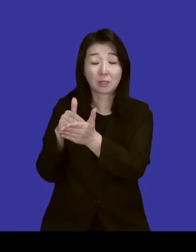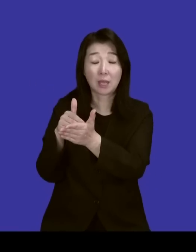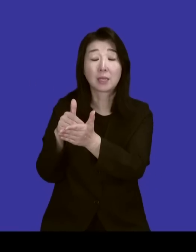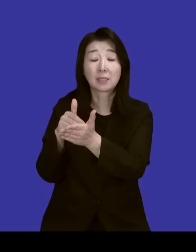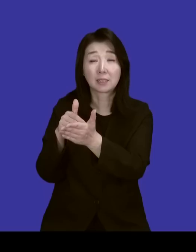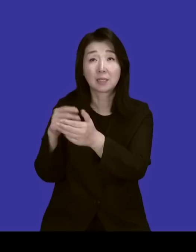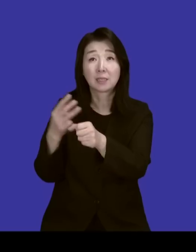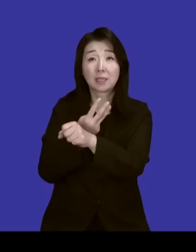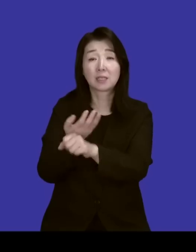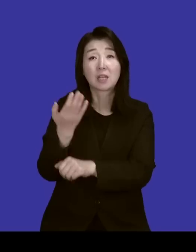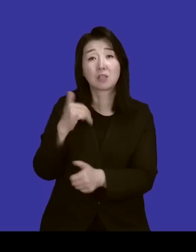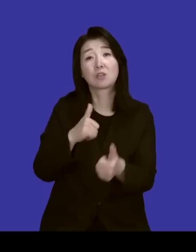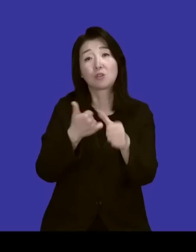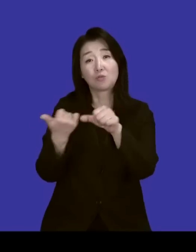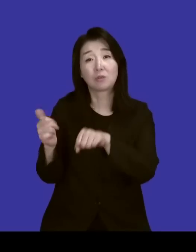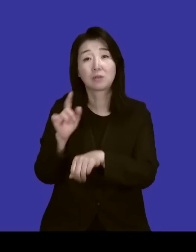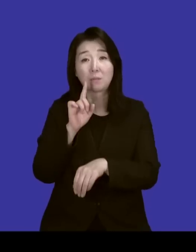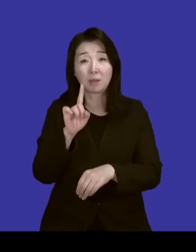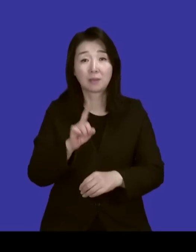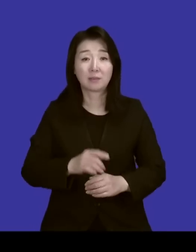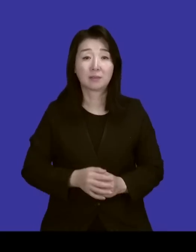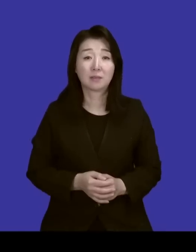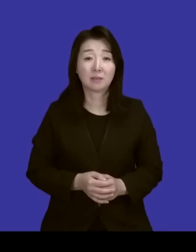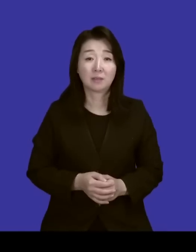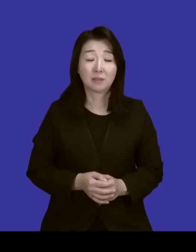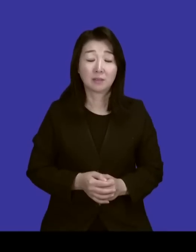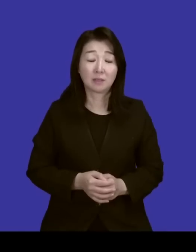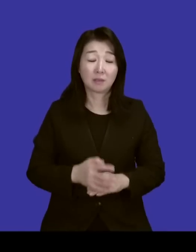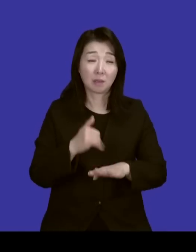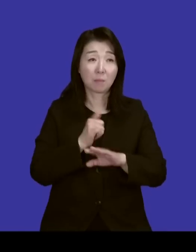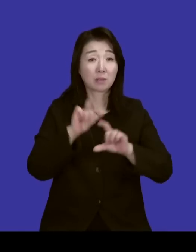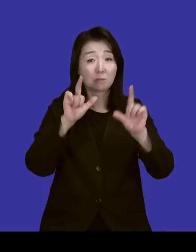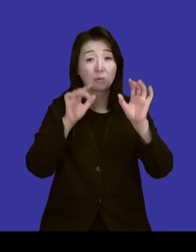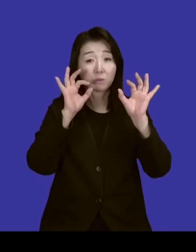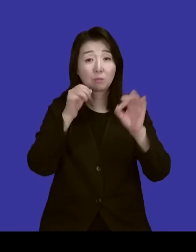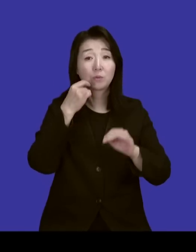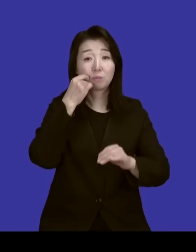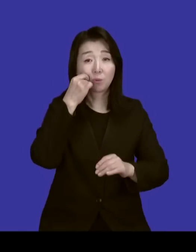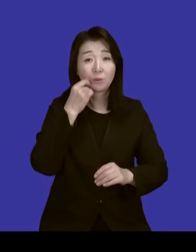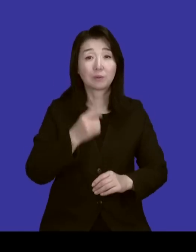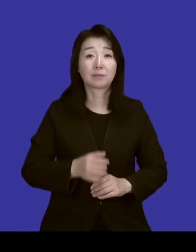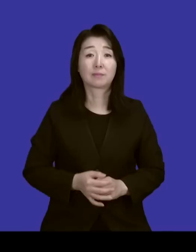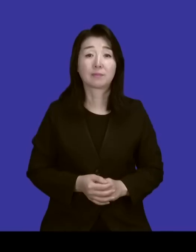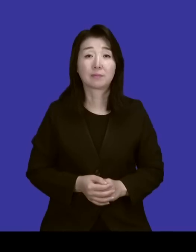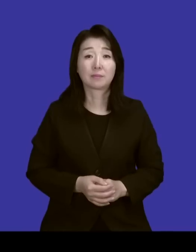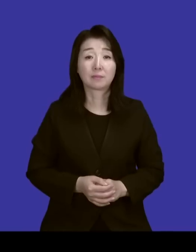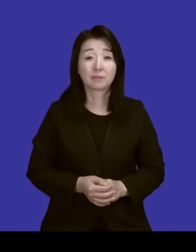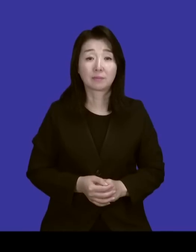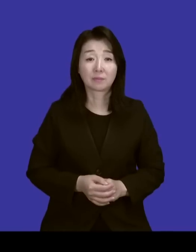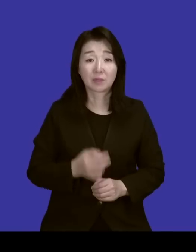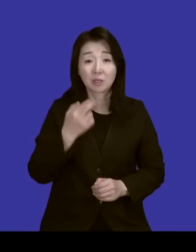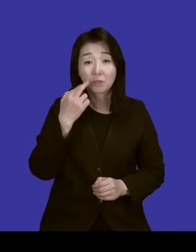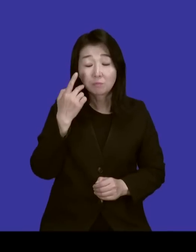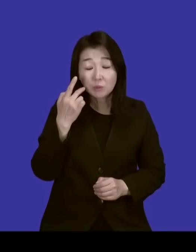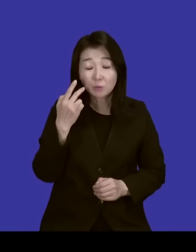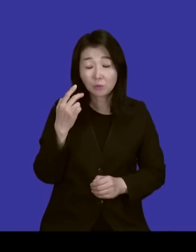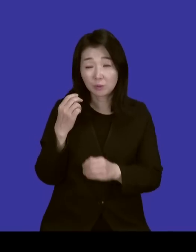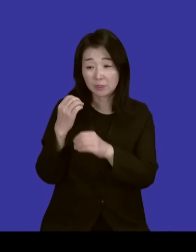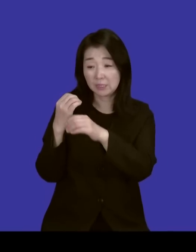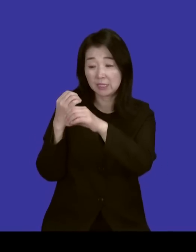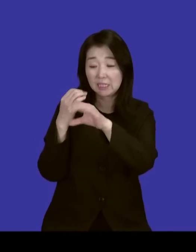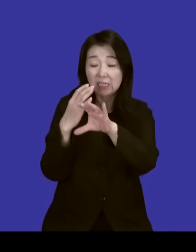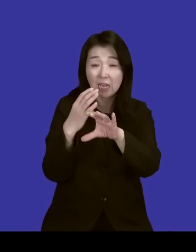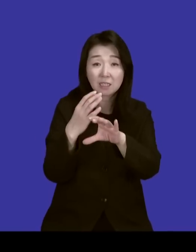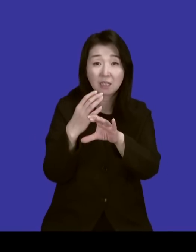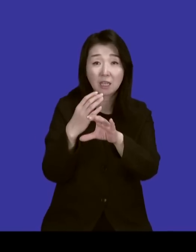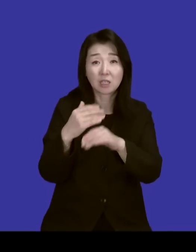전에 떠났다고. 3시간 전에. 그래서 임종하는 것은 보질 못했어요. 미국은 장례 절차가 한국보다 훨씬 더